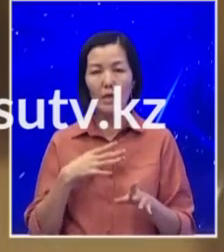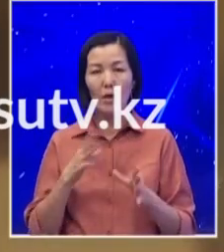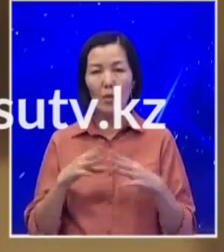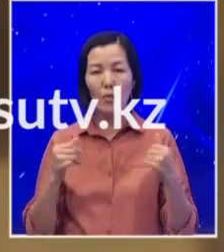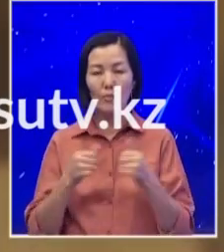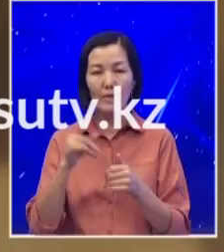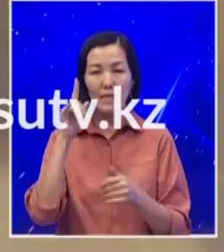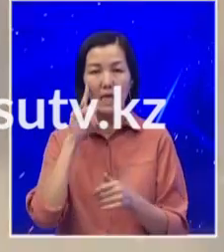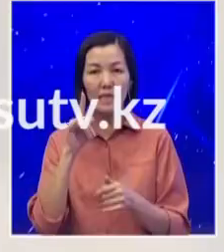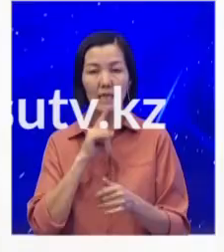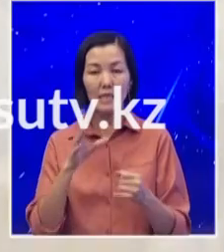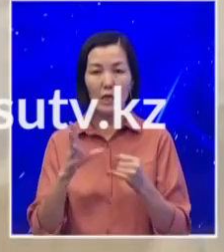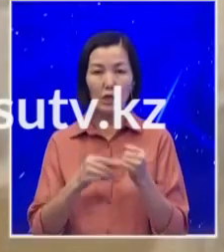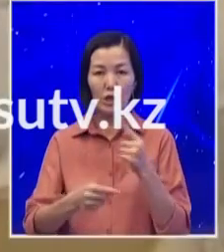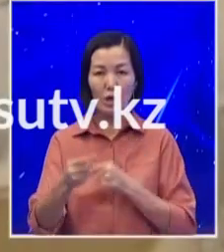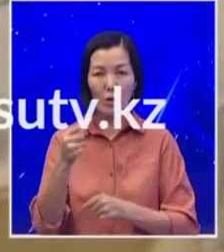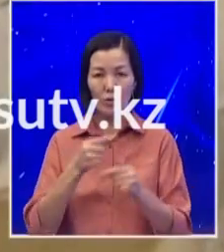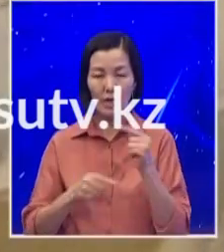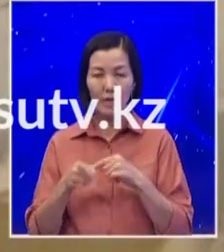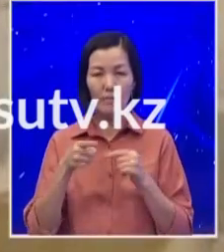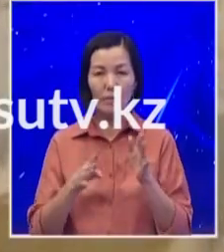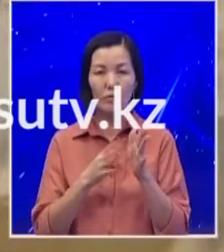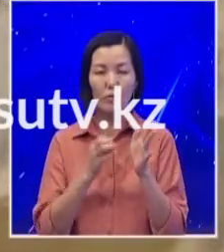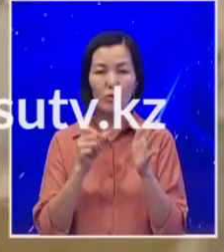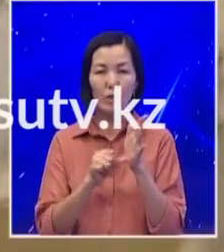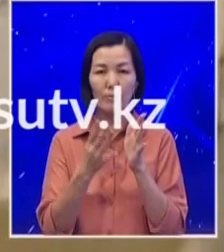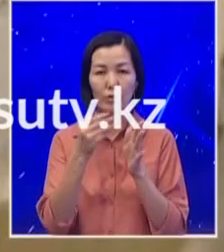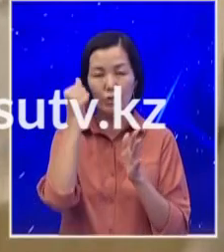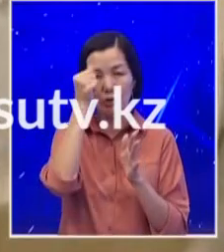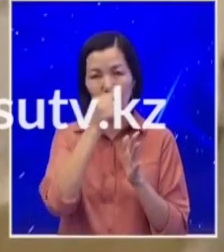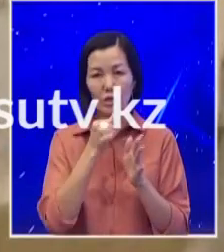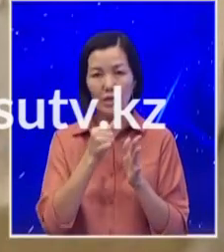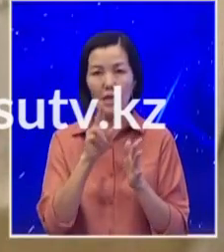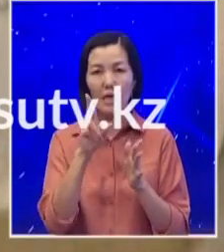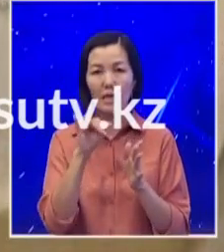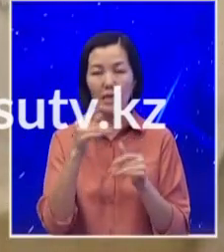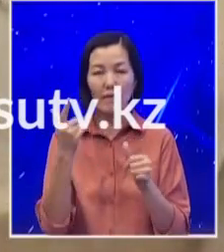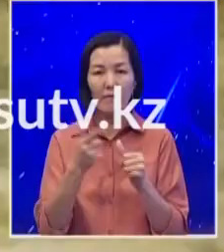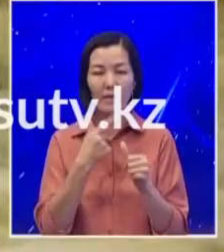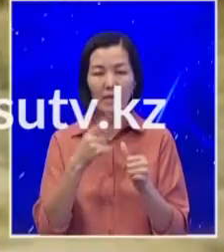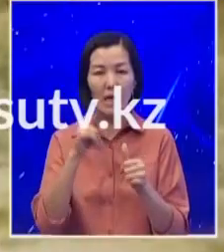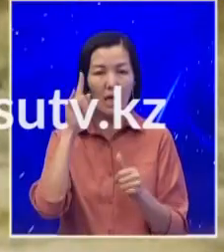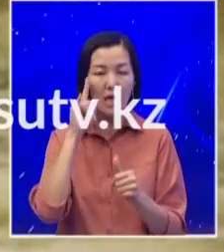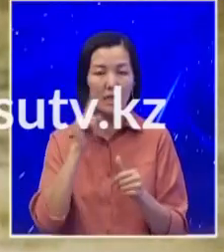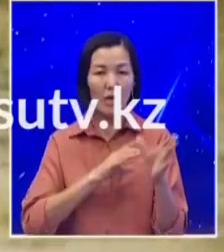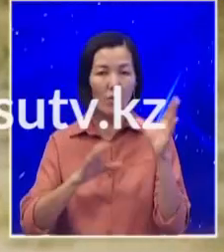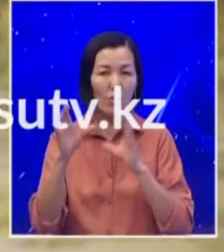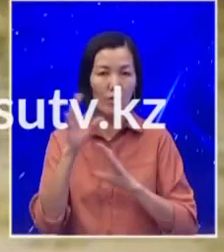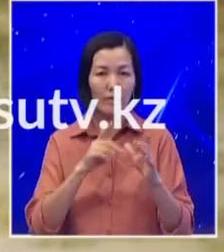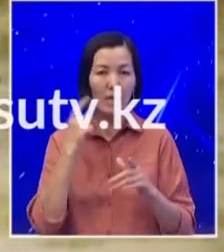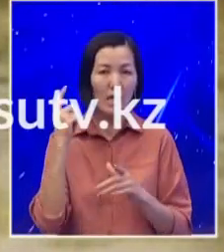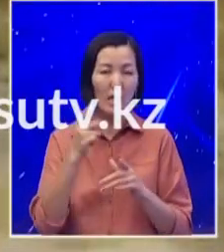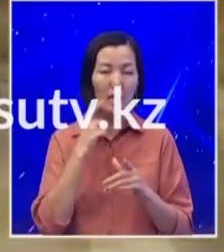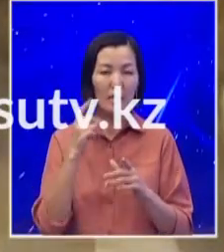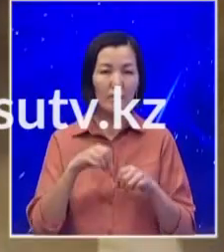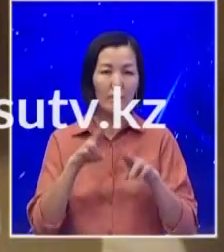отбасы Қазақстанға жер аударылған болатын. 1964 жылы Киров атындағы Қазақ гуманитарлық университетін экономист